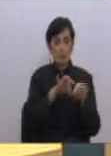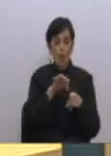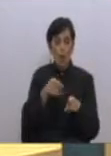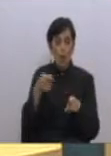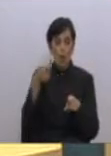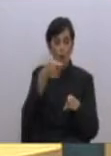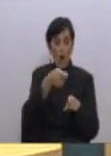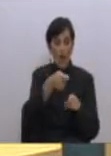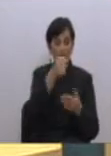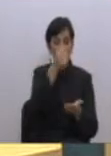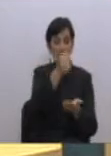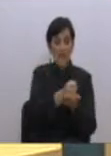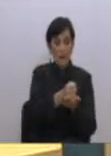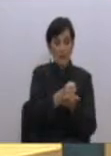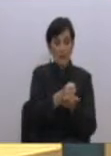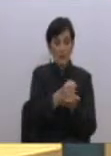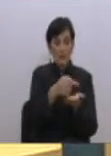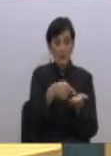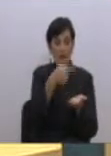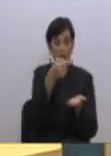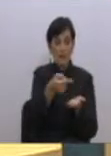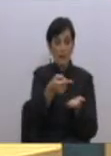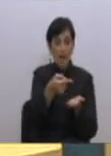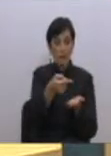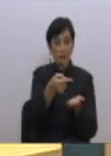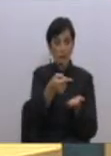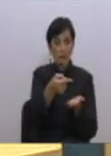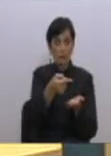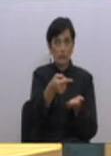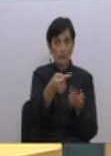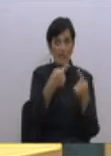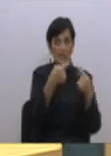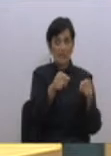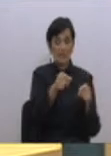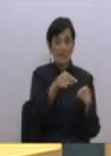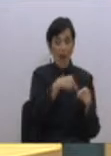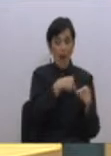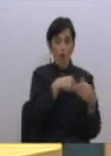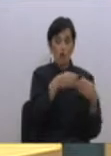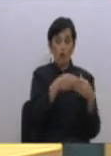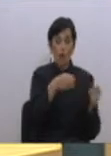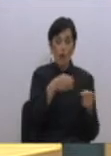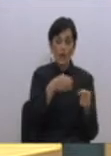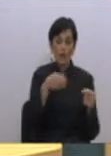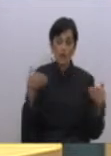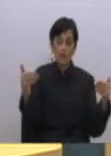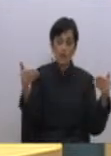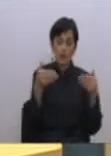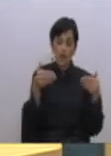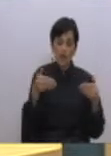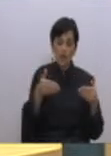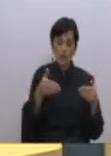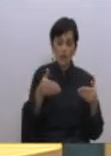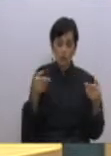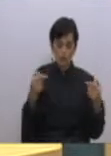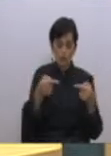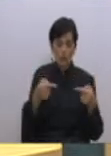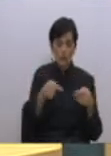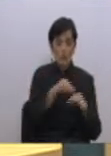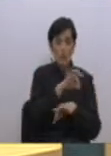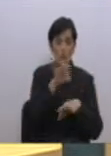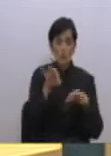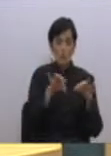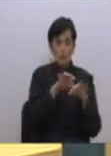câteva tamkiceva, scoa companii dar o este șase abameba proiecti șase